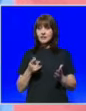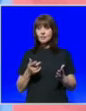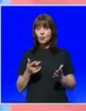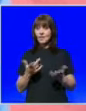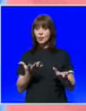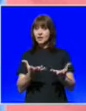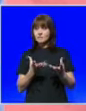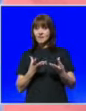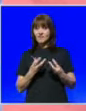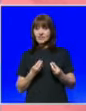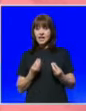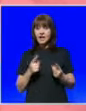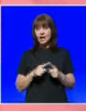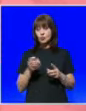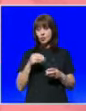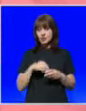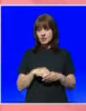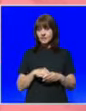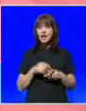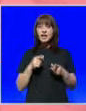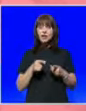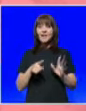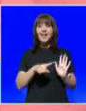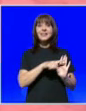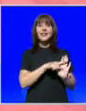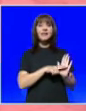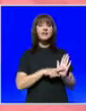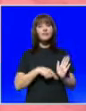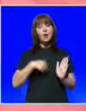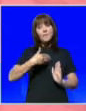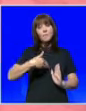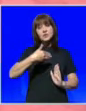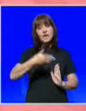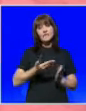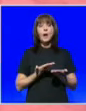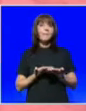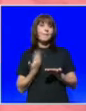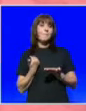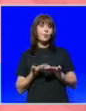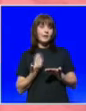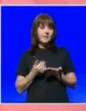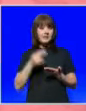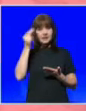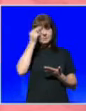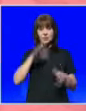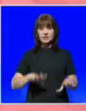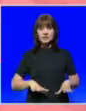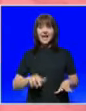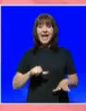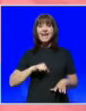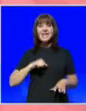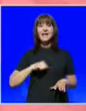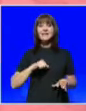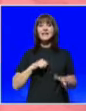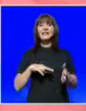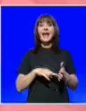сме заемали. И на второ място това има негативни последствия и върху потребителите или българските граждани. Защото ядрената енергетика